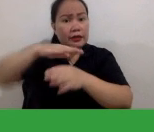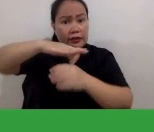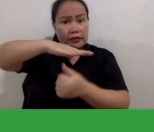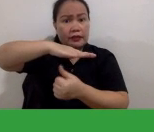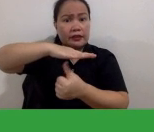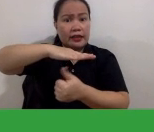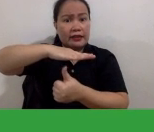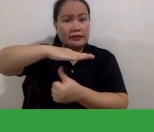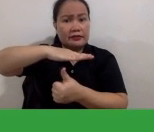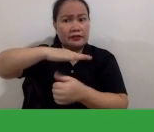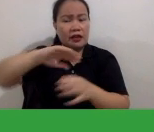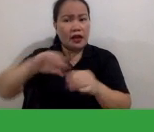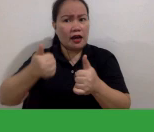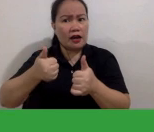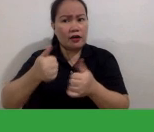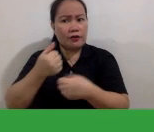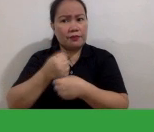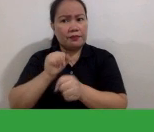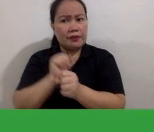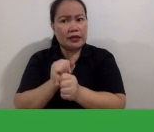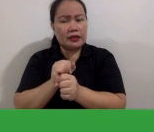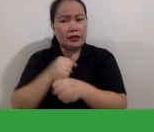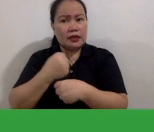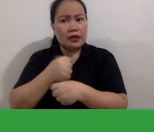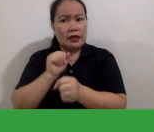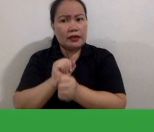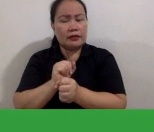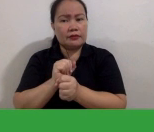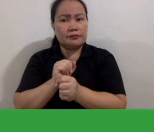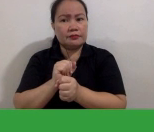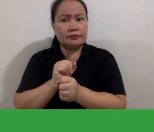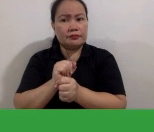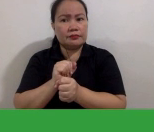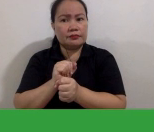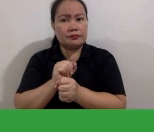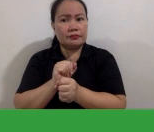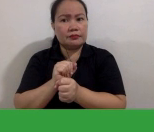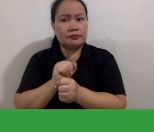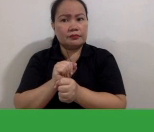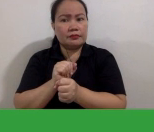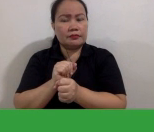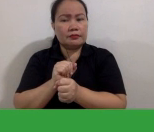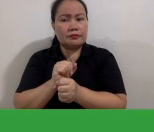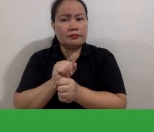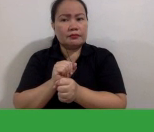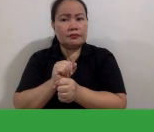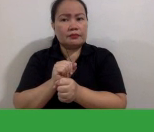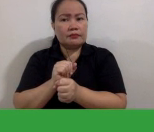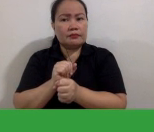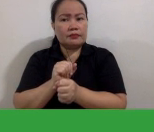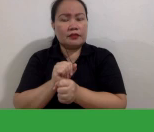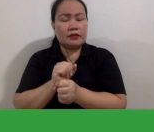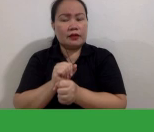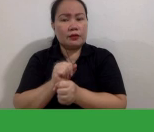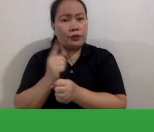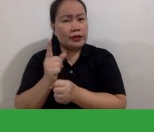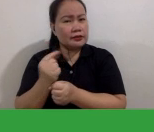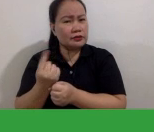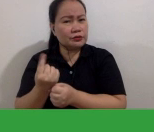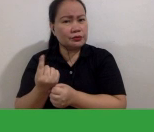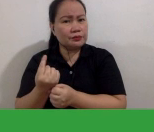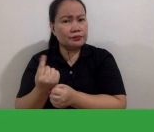you make it 100? So, ang gagawin mo, kailangan yung denominator mag 100. So, ano pong gagawin natin?